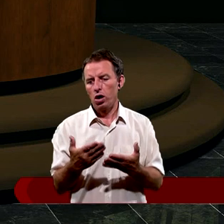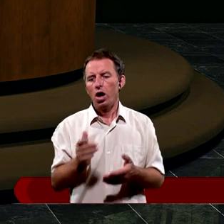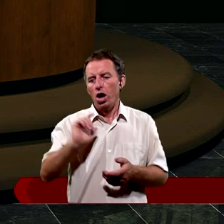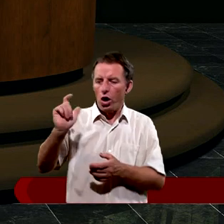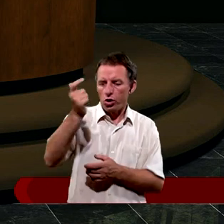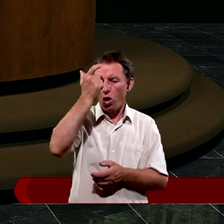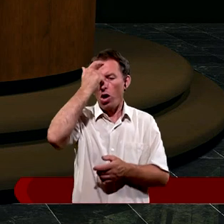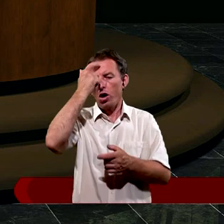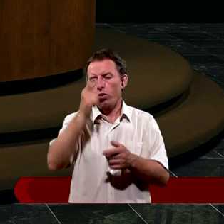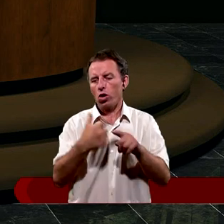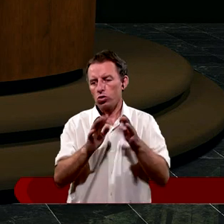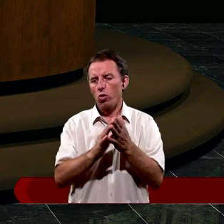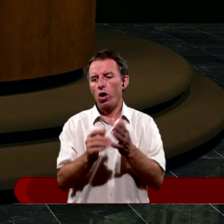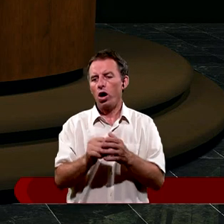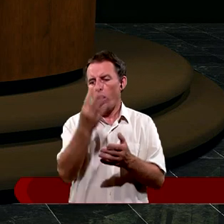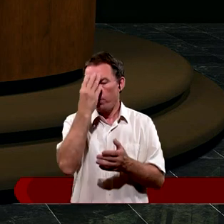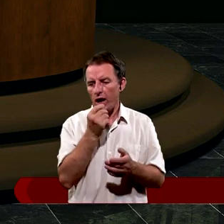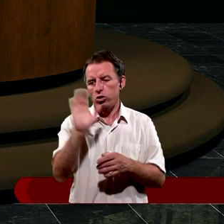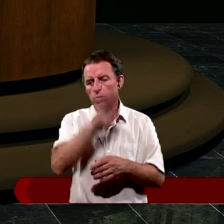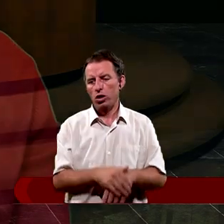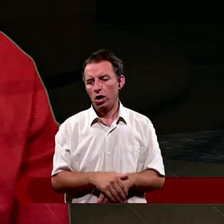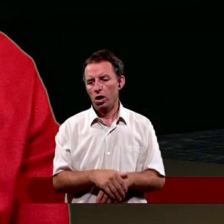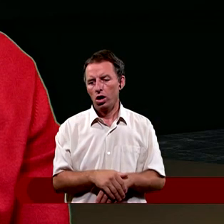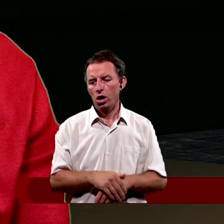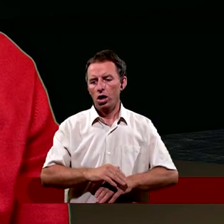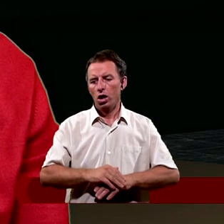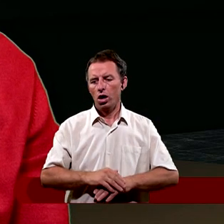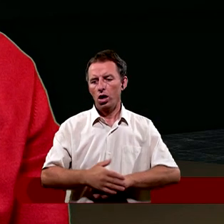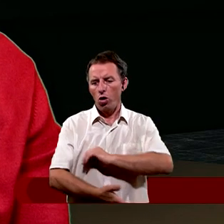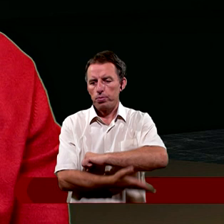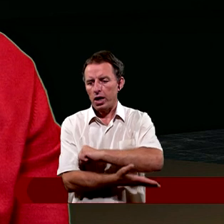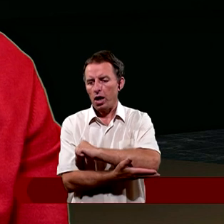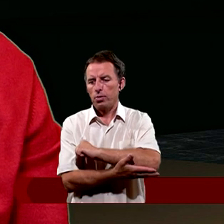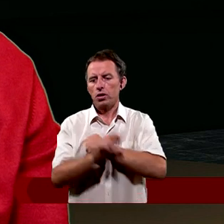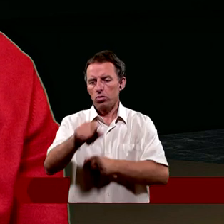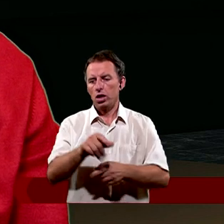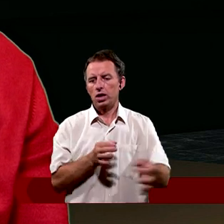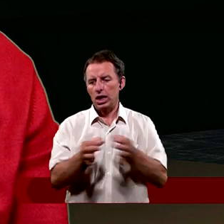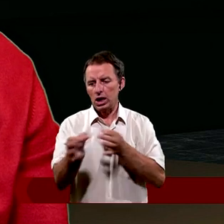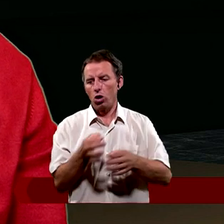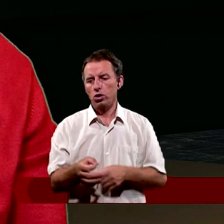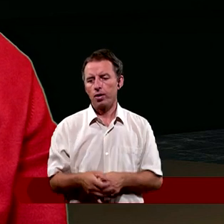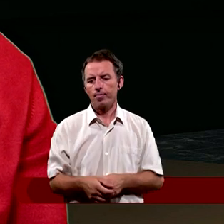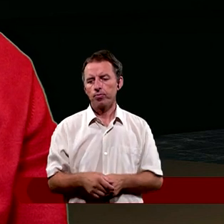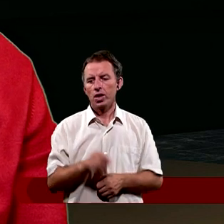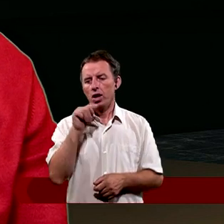Kościoła w odnawianiu tego obrazu Boga i opieramy się tutaj na tej historii,